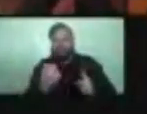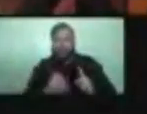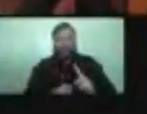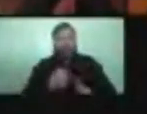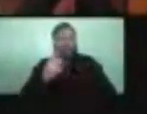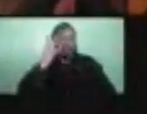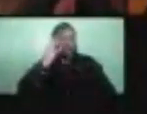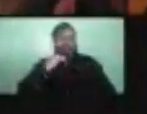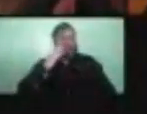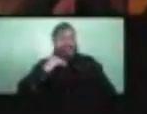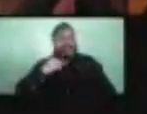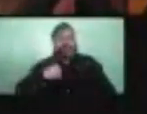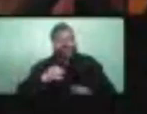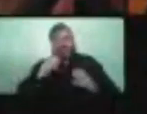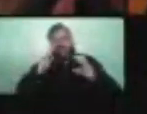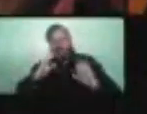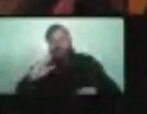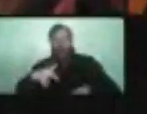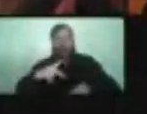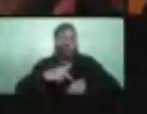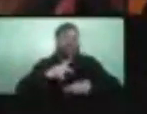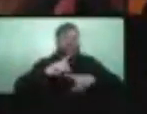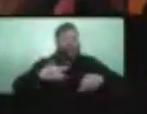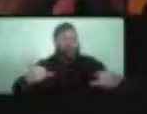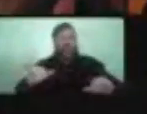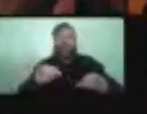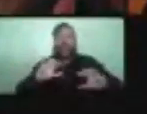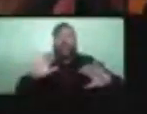Na weza kukiri kwamba